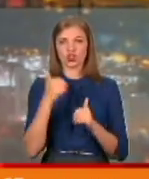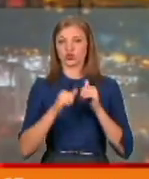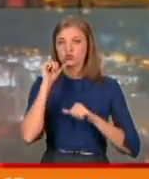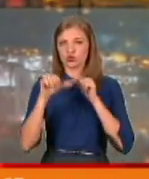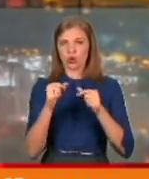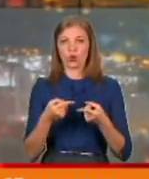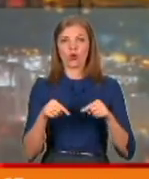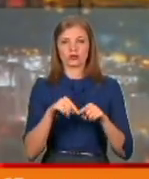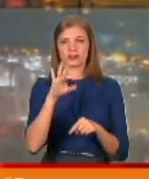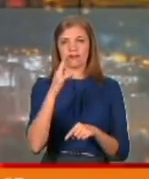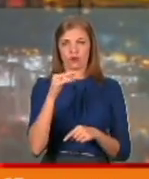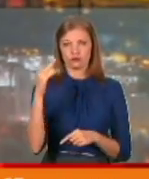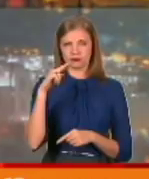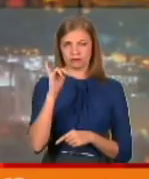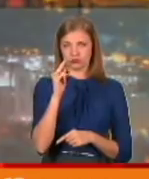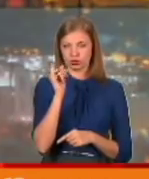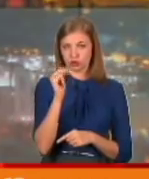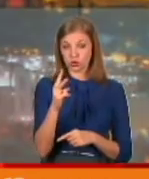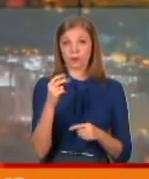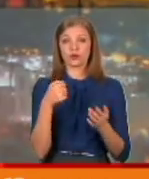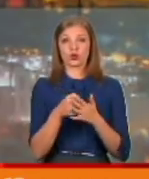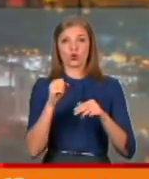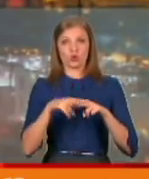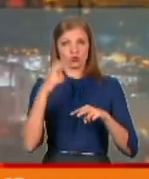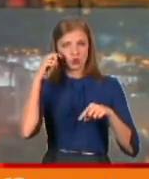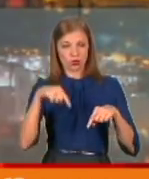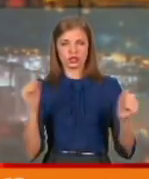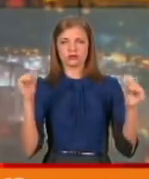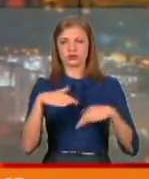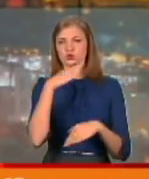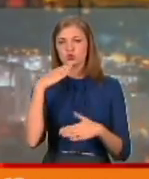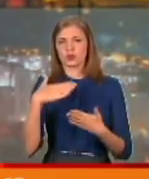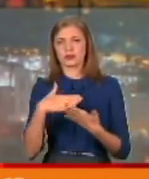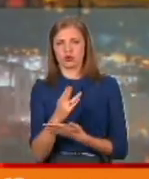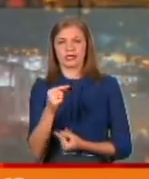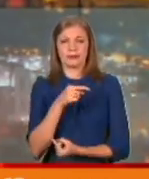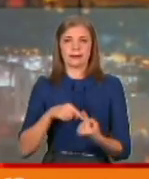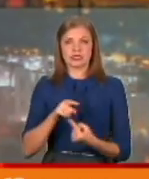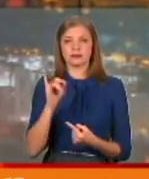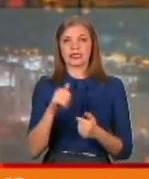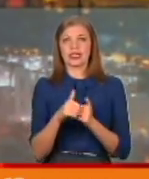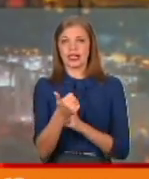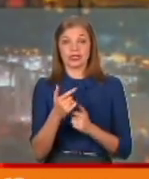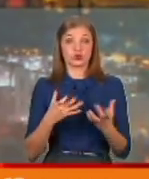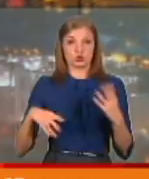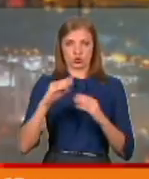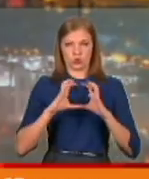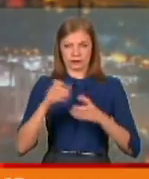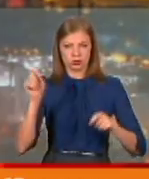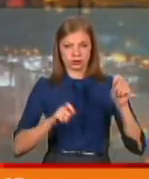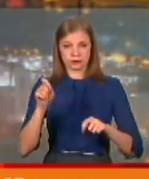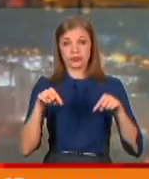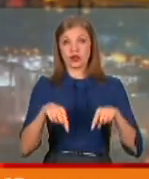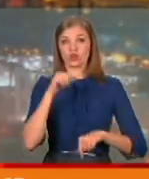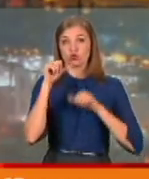щороку організовує фонд Віктора Пінчука. До столиці з'їжджаються сотні політиків, бізнесменів та лідерів думок з усього світу.